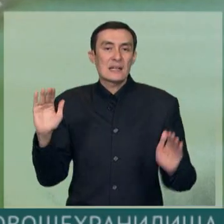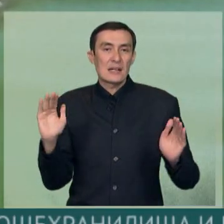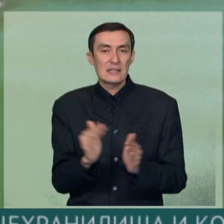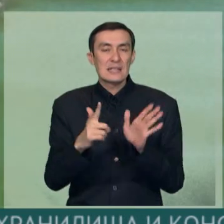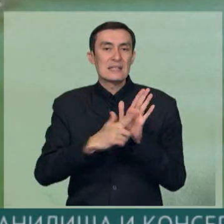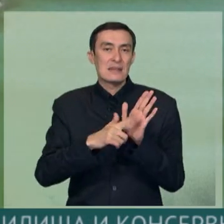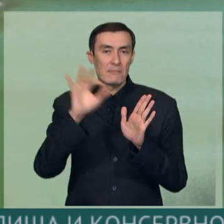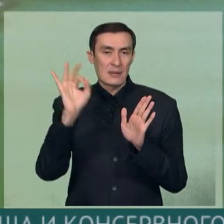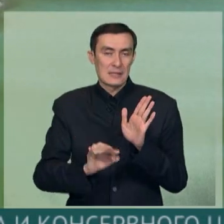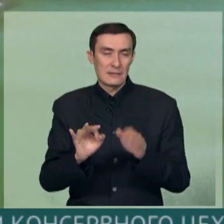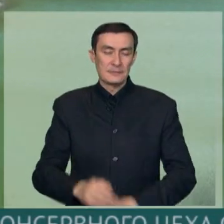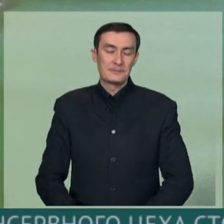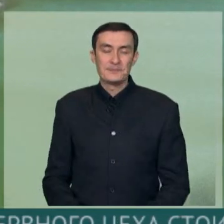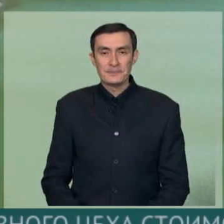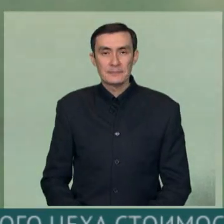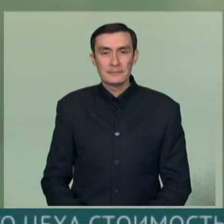сократился на 7%.